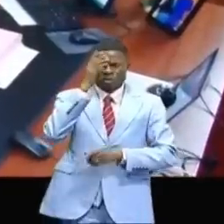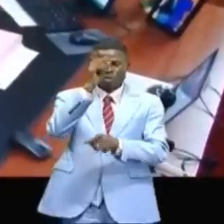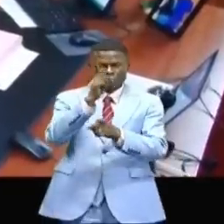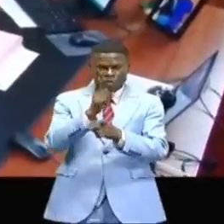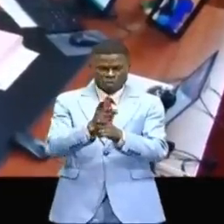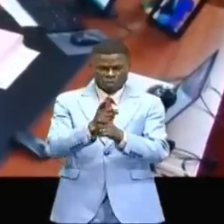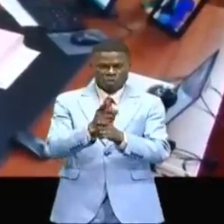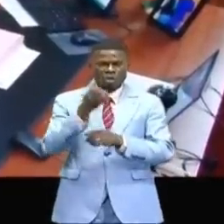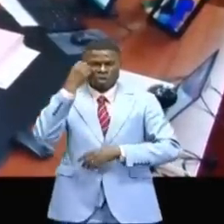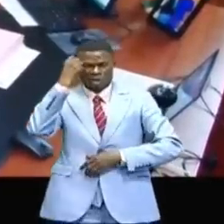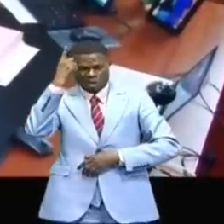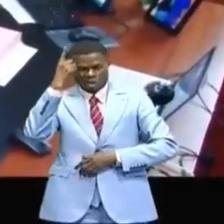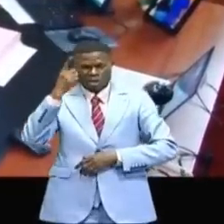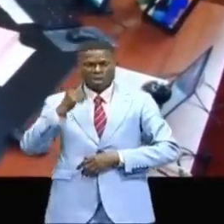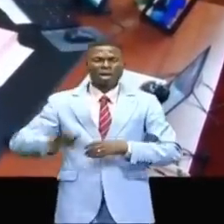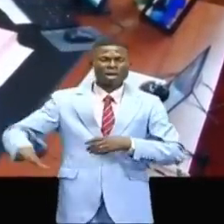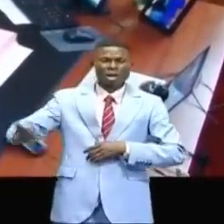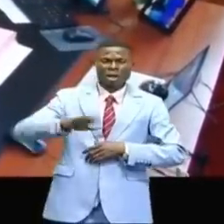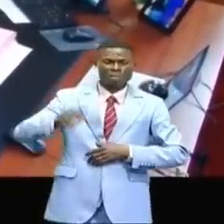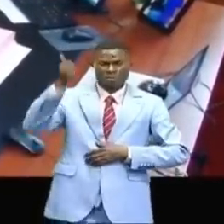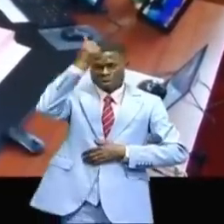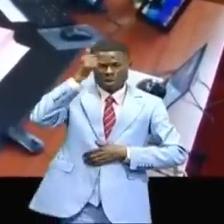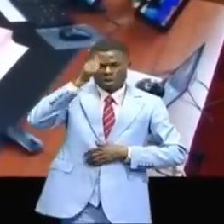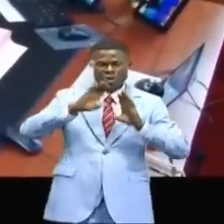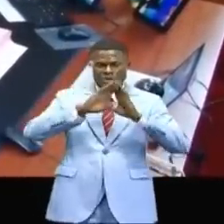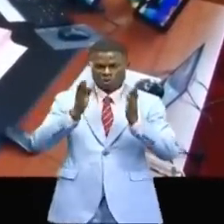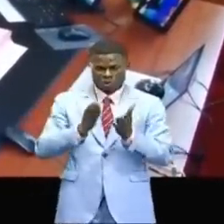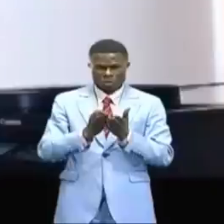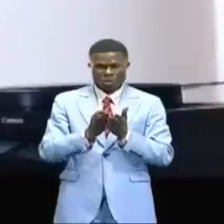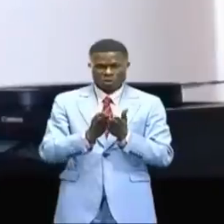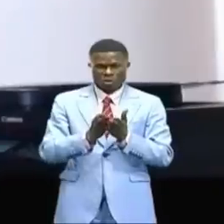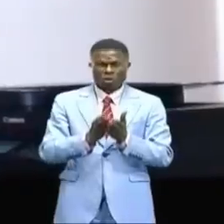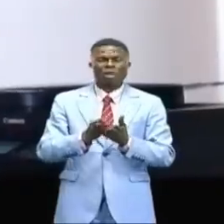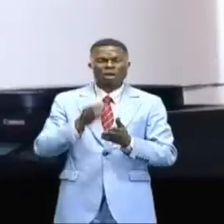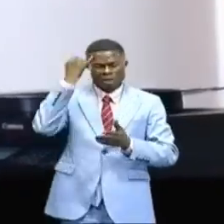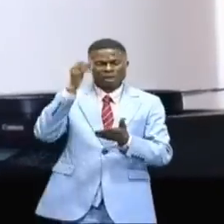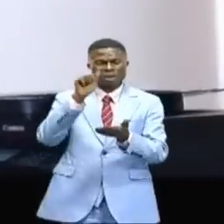la compréhension par tous les pays africains de ce nouveau concept.